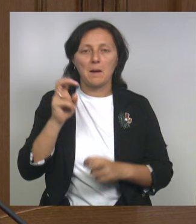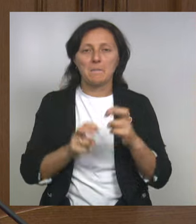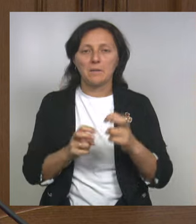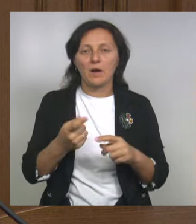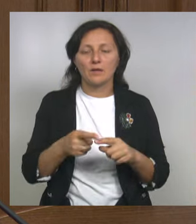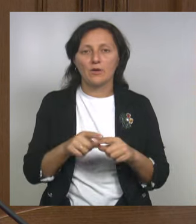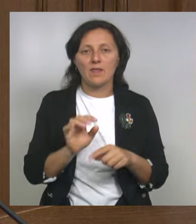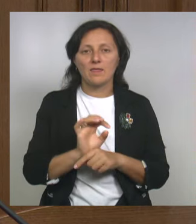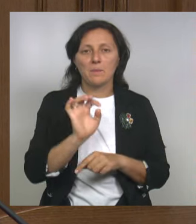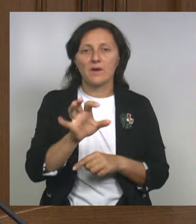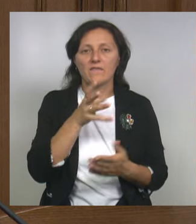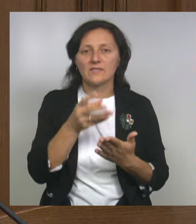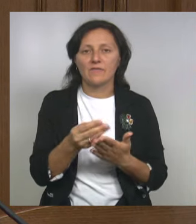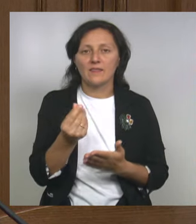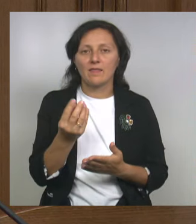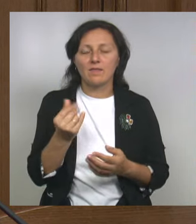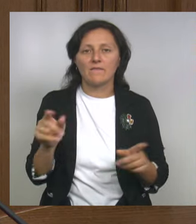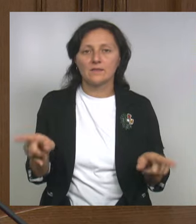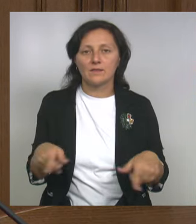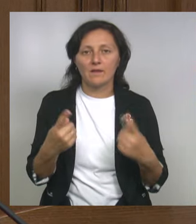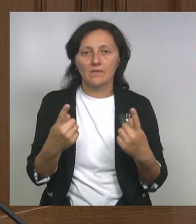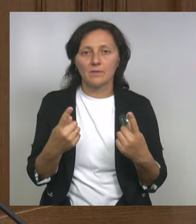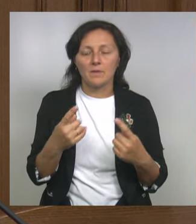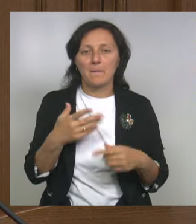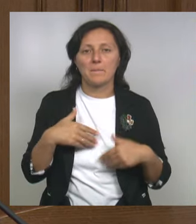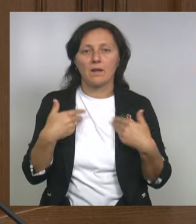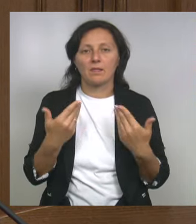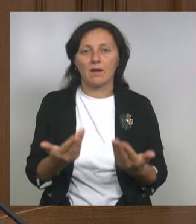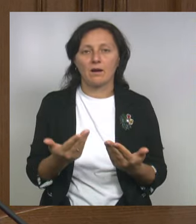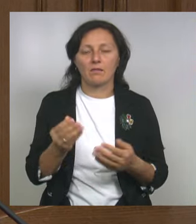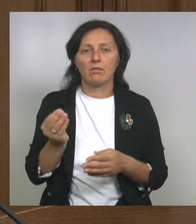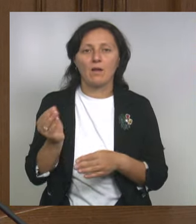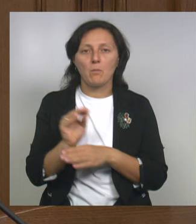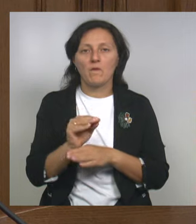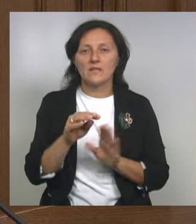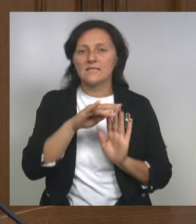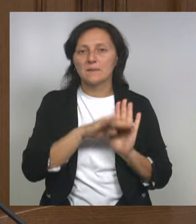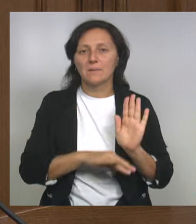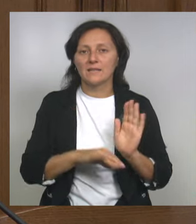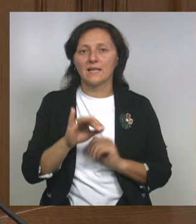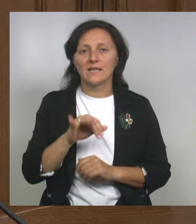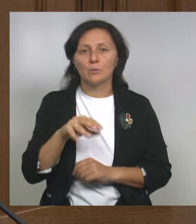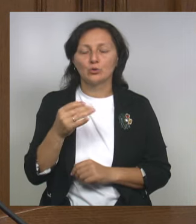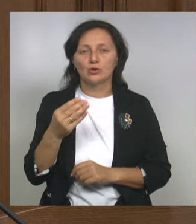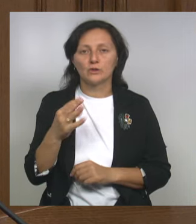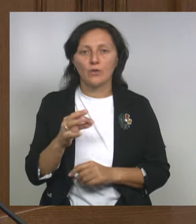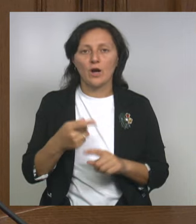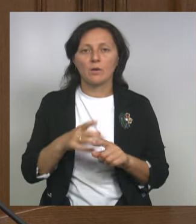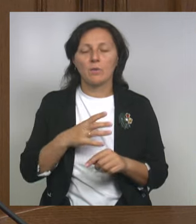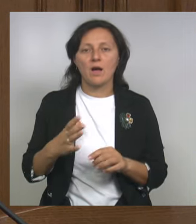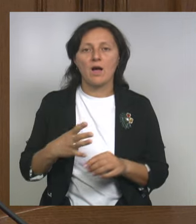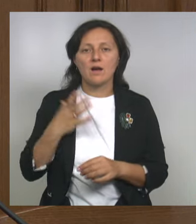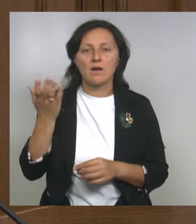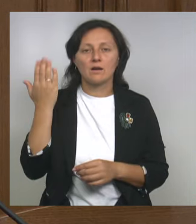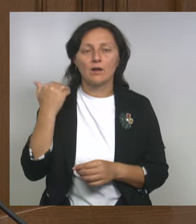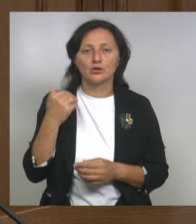направляют свои средства на восстановление. Поэтому предлагается дополнить список имущества имуществом, которое было ранее создано, и